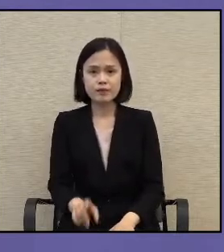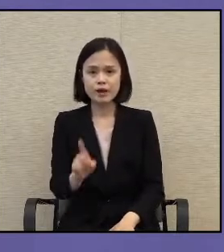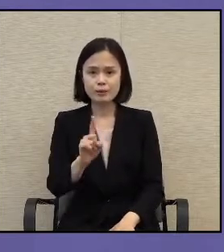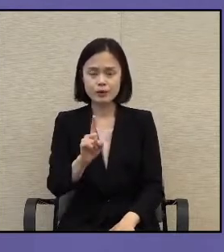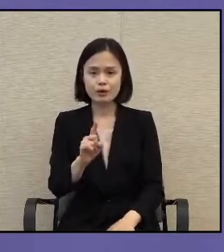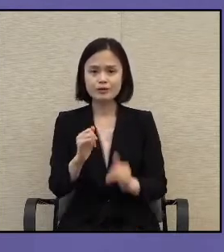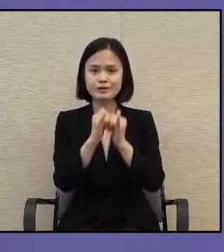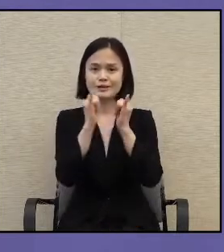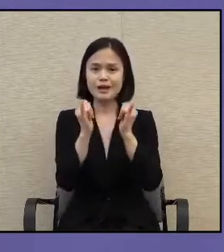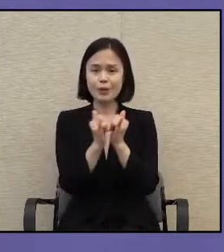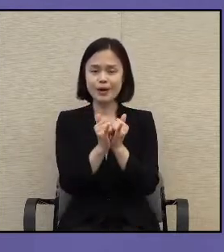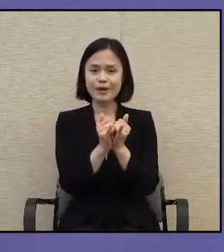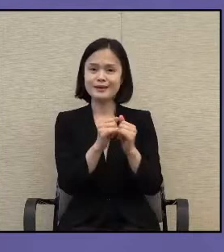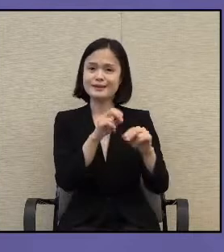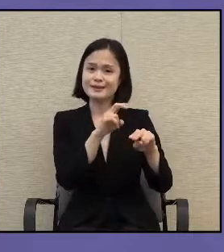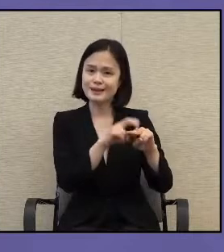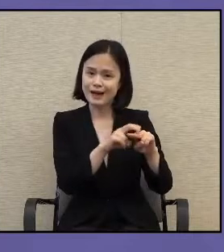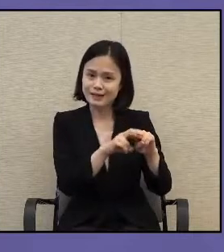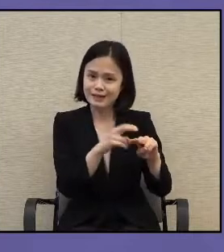신분이 아닌 이제